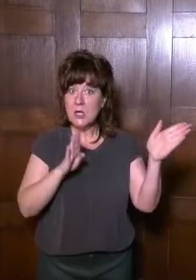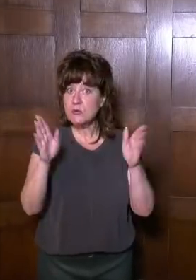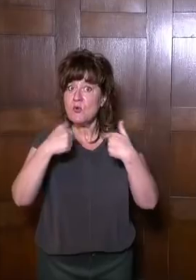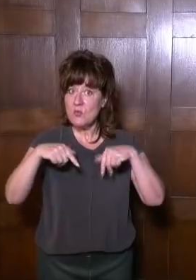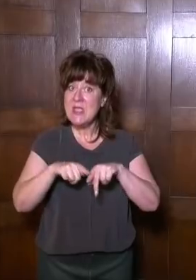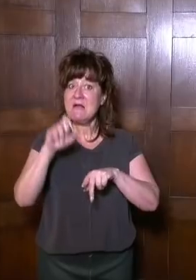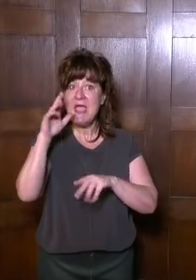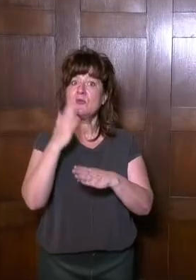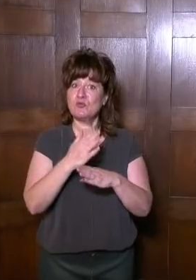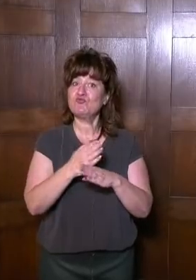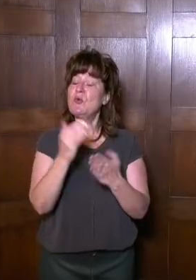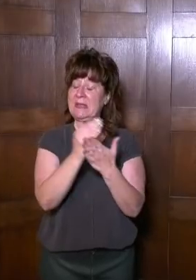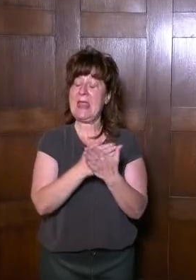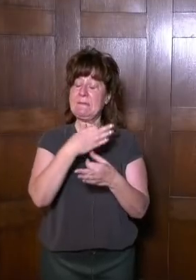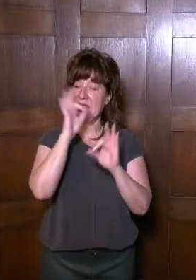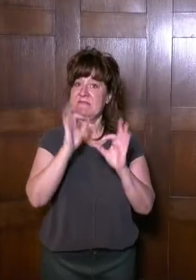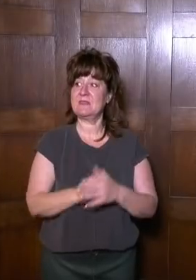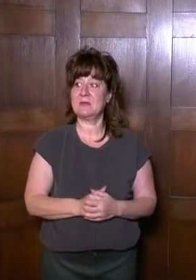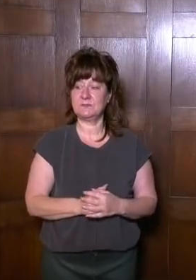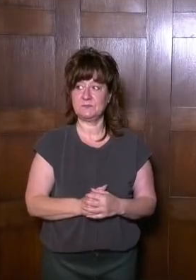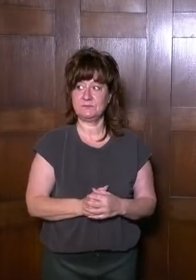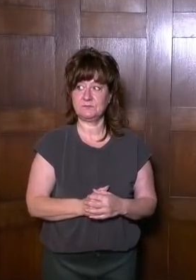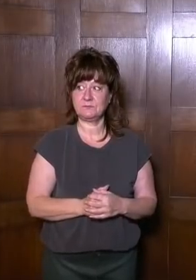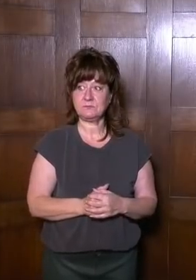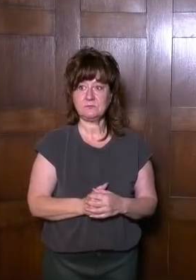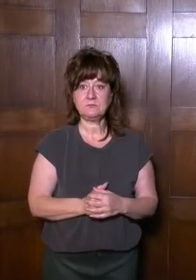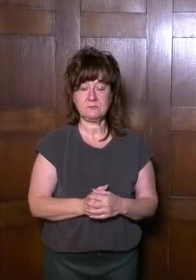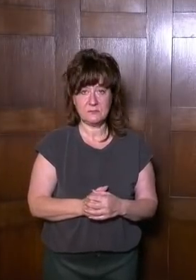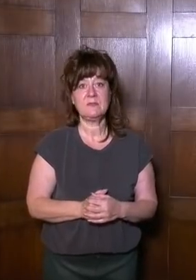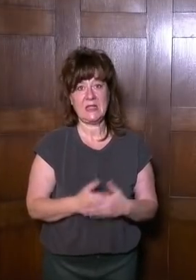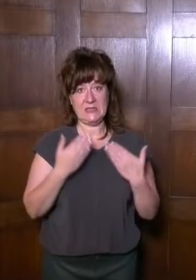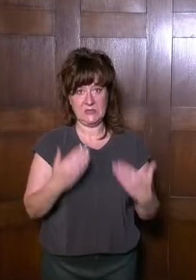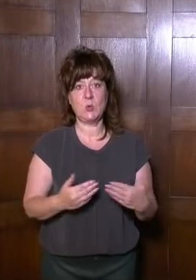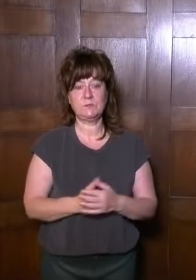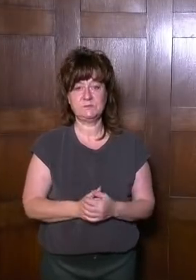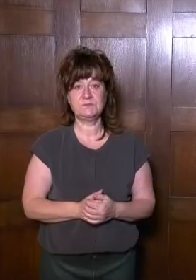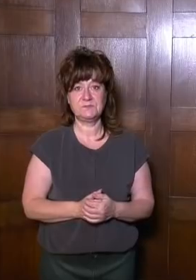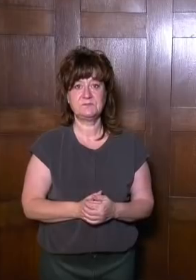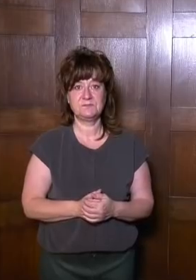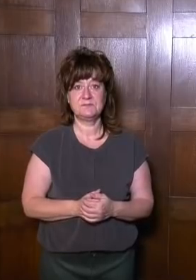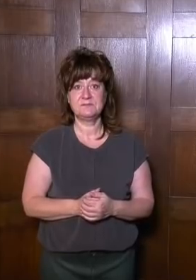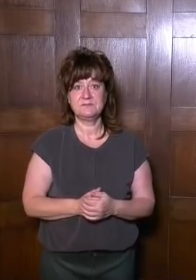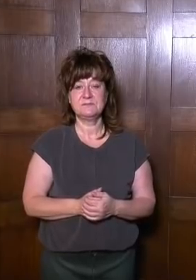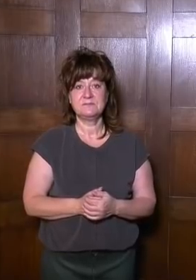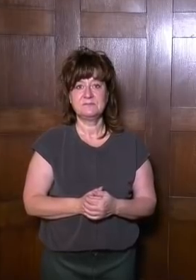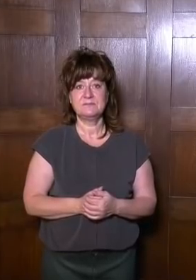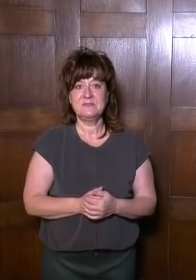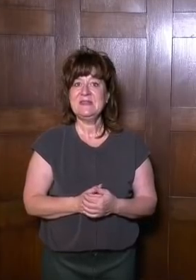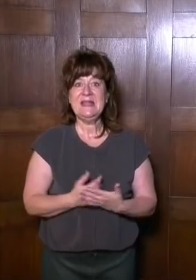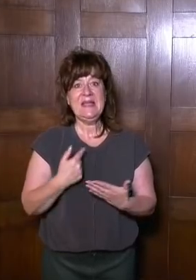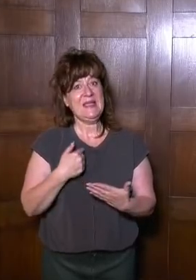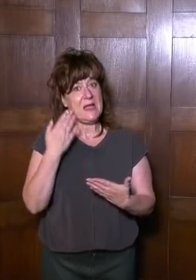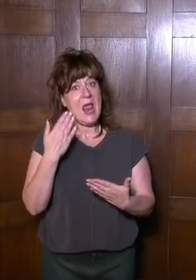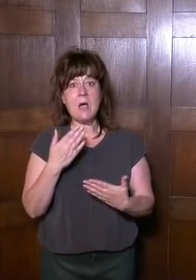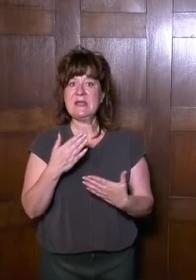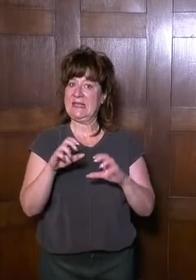finden, Herr Grasemann. Passen Sie auf. Ich passe auf. Ja, meine Damen und Herren, die Wahrnehmung